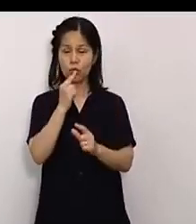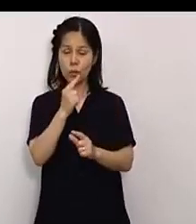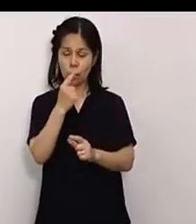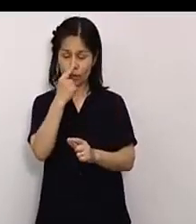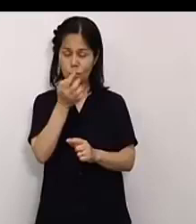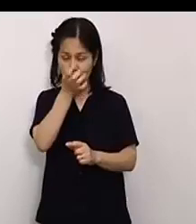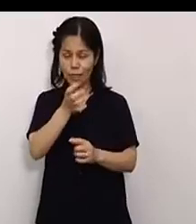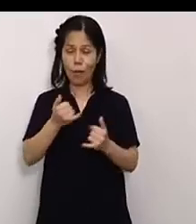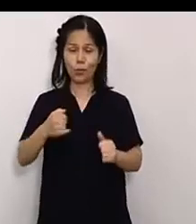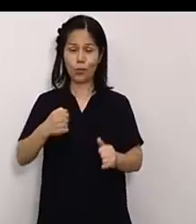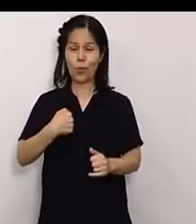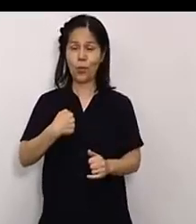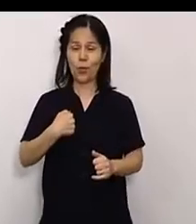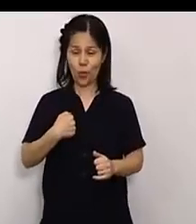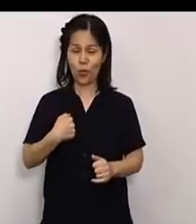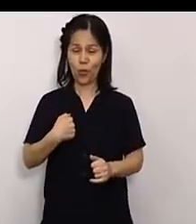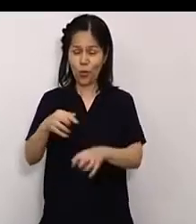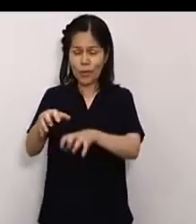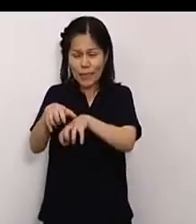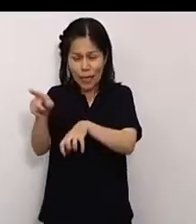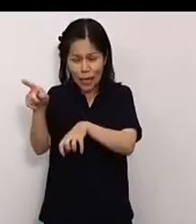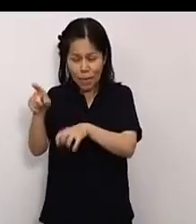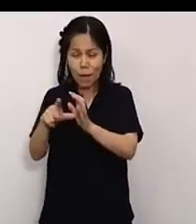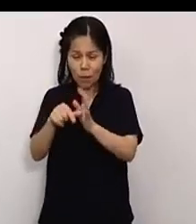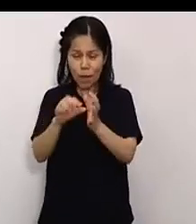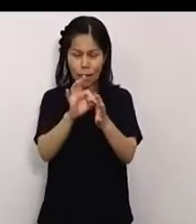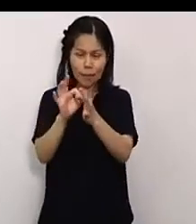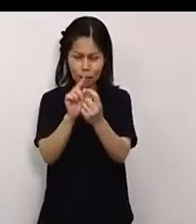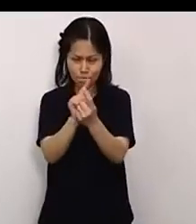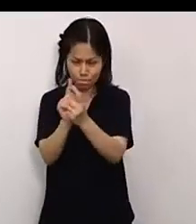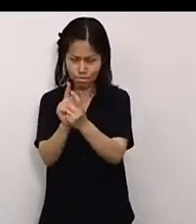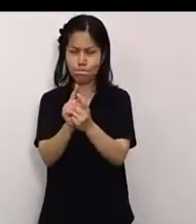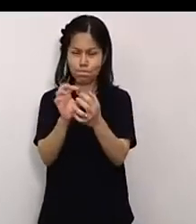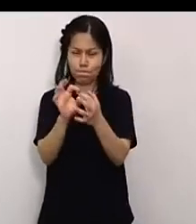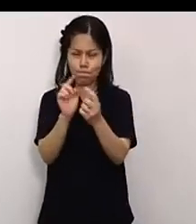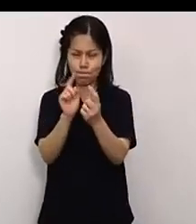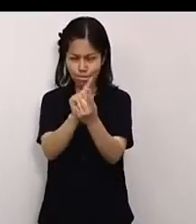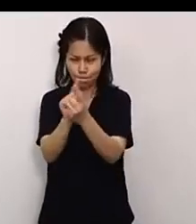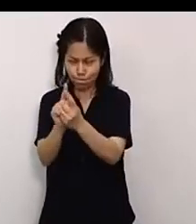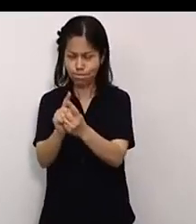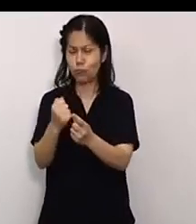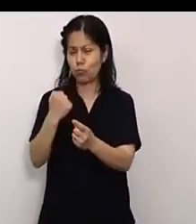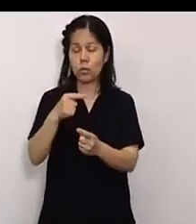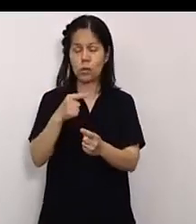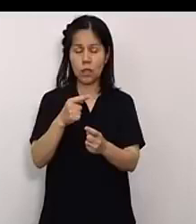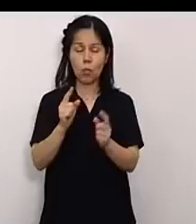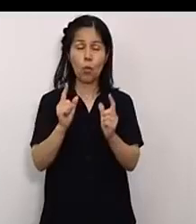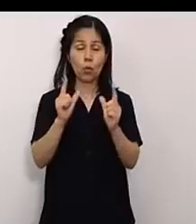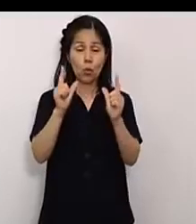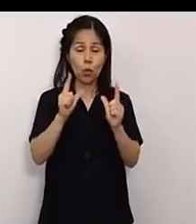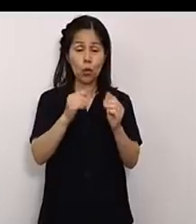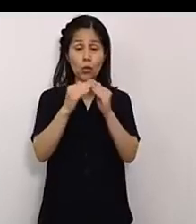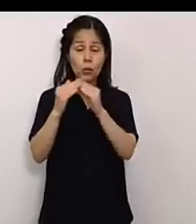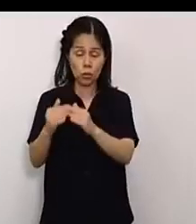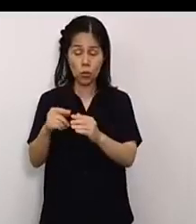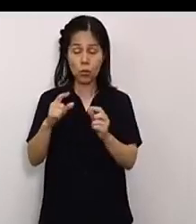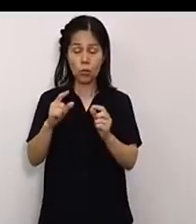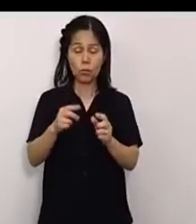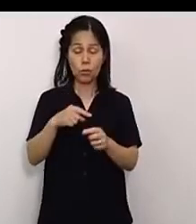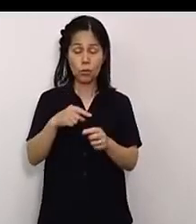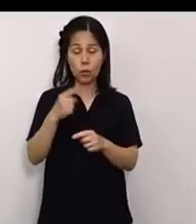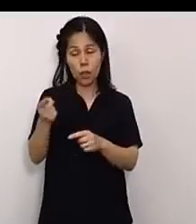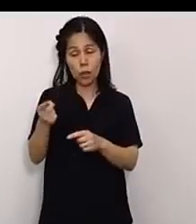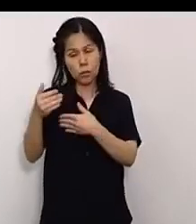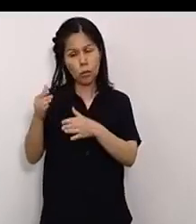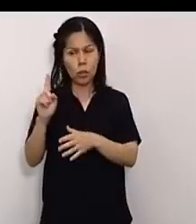ので、田舎は非常に関係が密なんですね。とか東京に出てくるとマンションの隣の人も何やってる